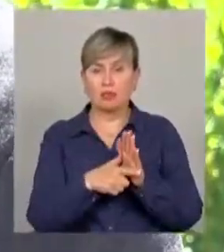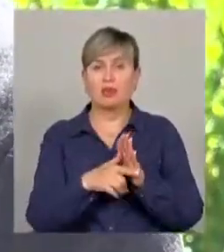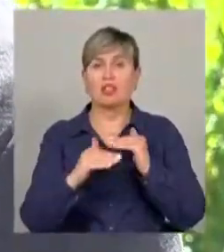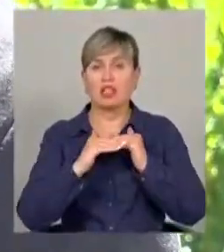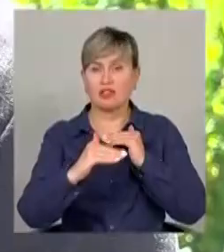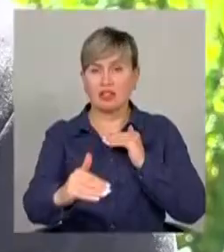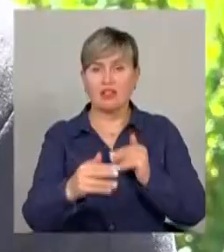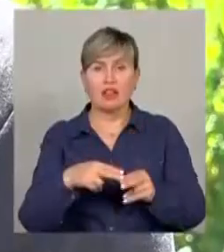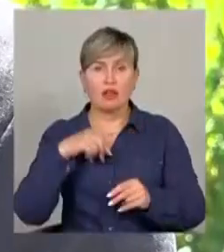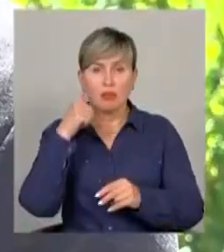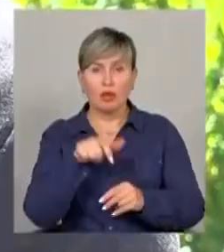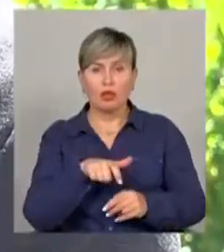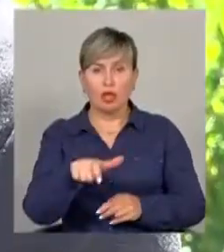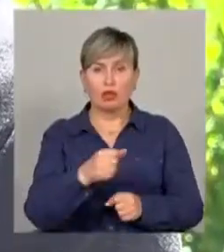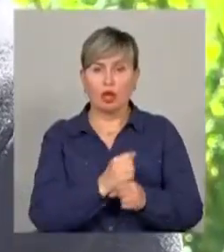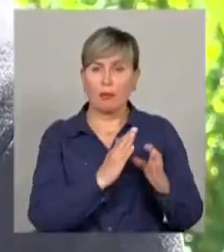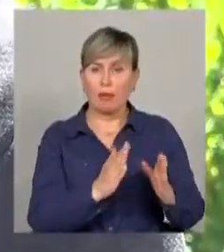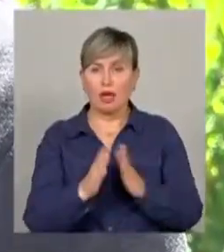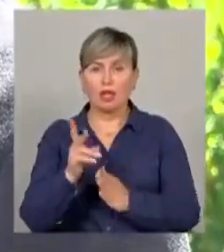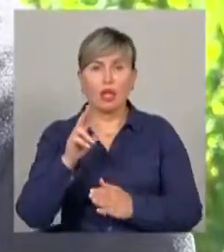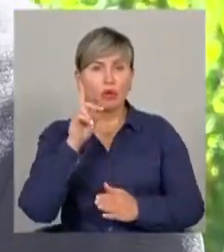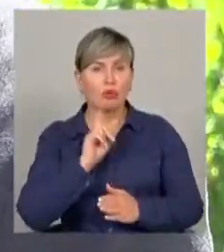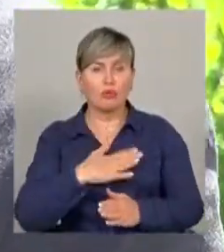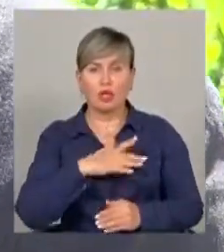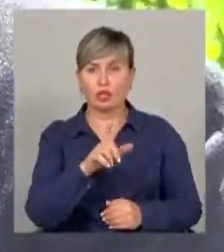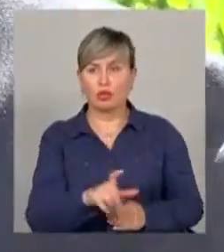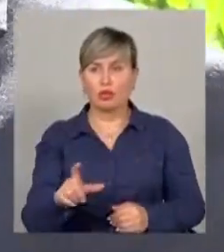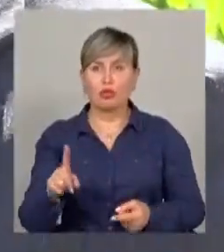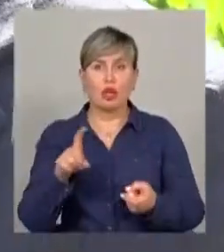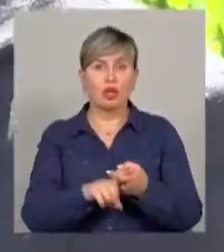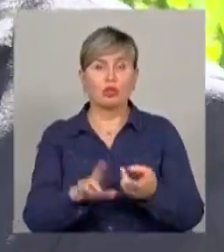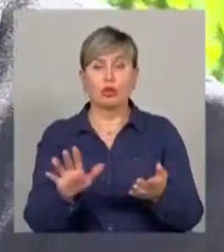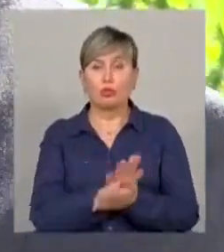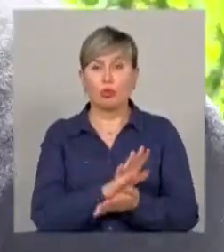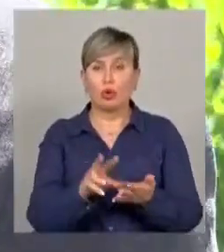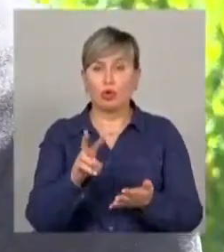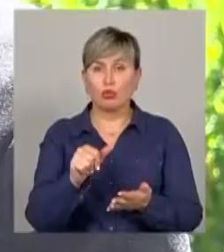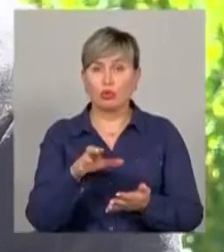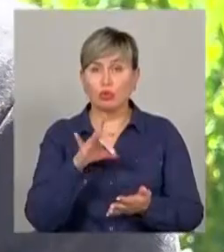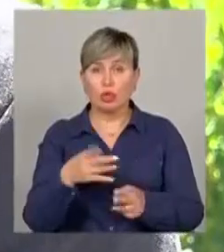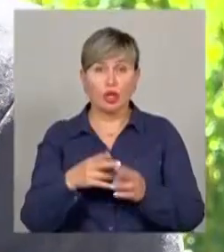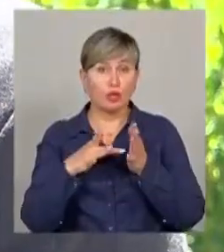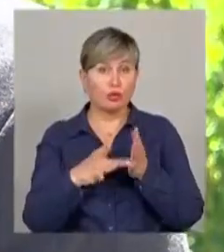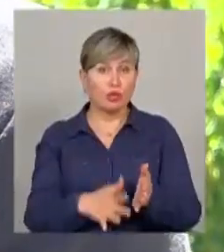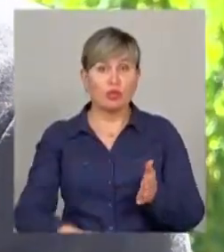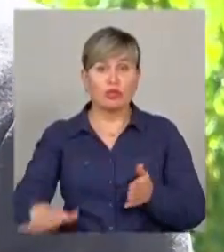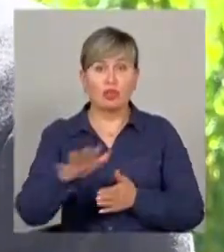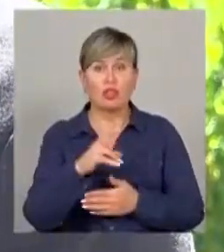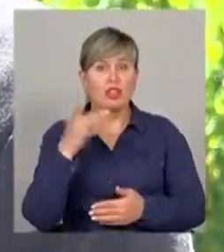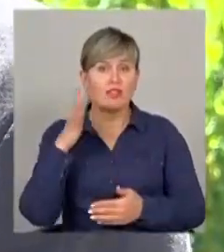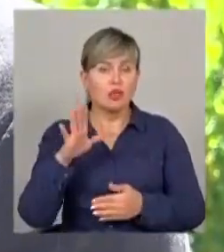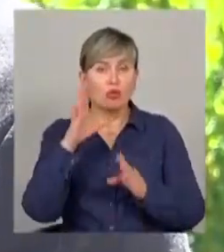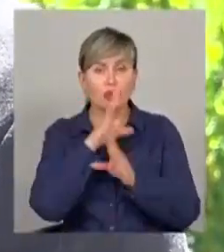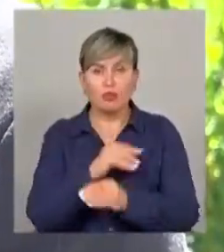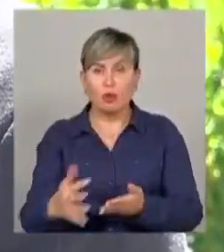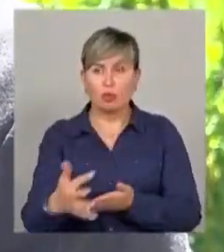В этом году все дороги приведем в порядок для удобства наших граждан. Что касается уборки мусора, из-за того, что это туристическая зона, не всегда успеваем